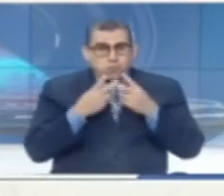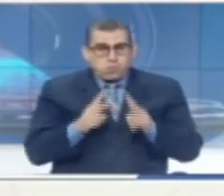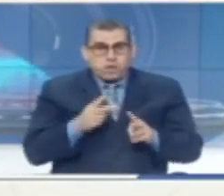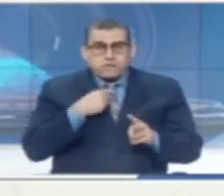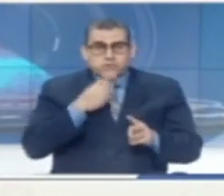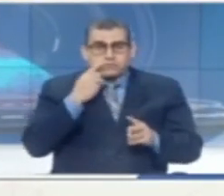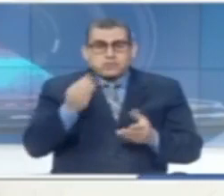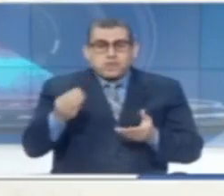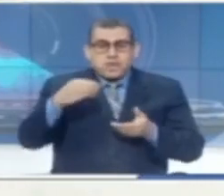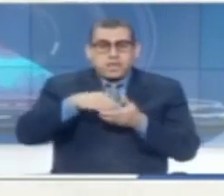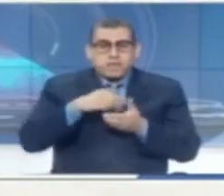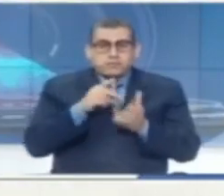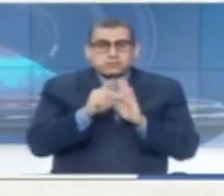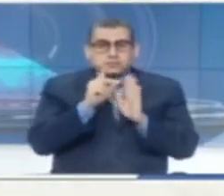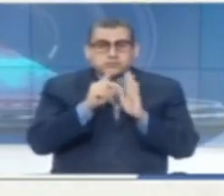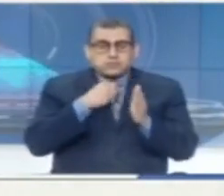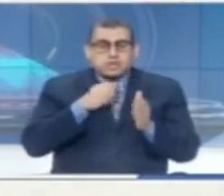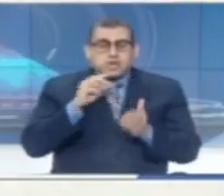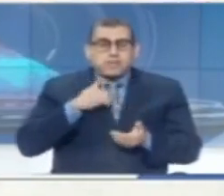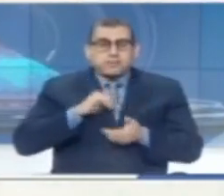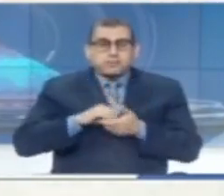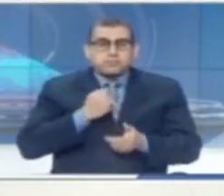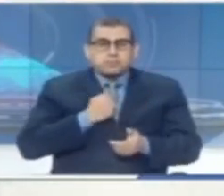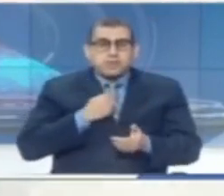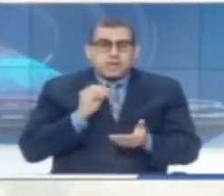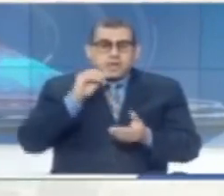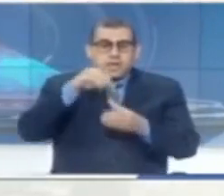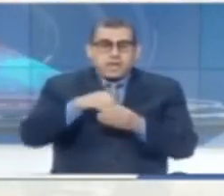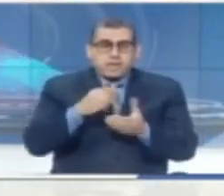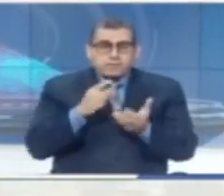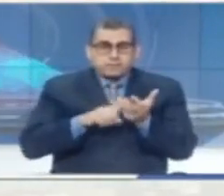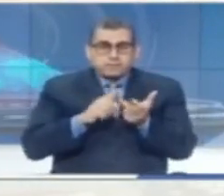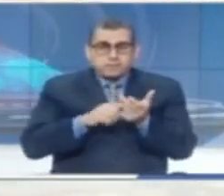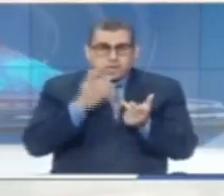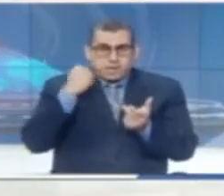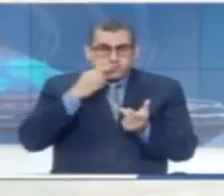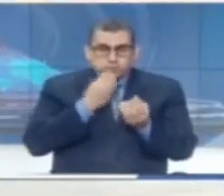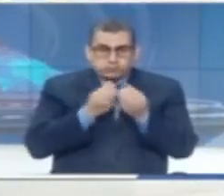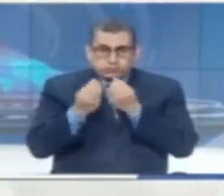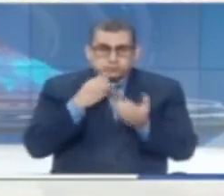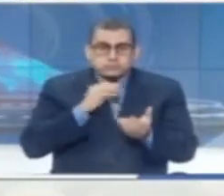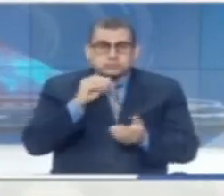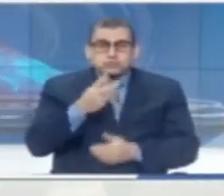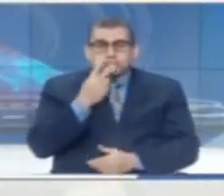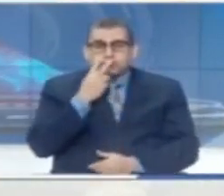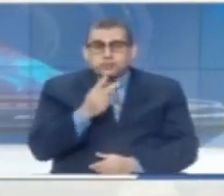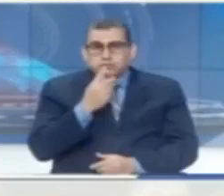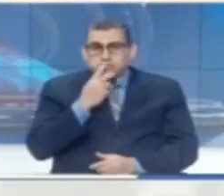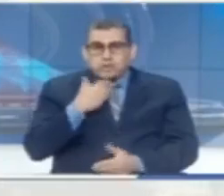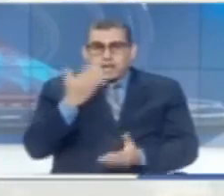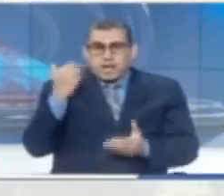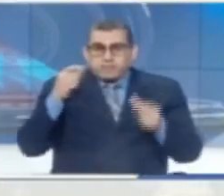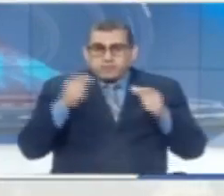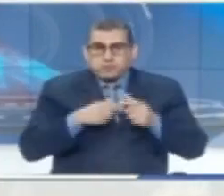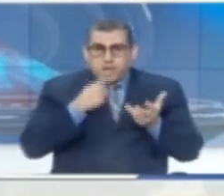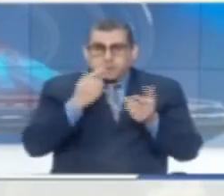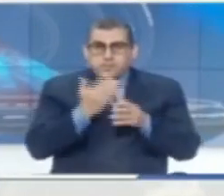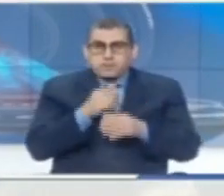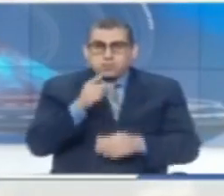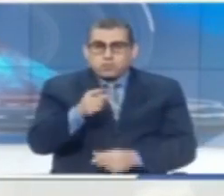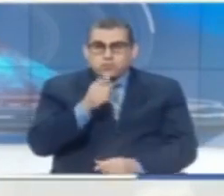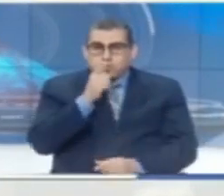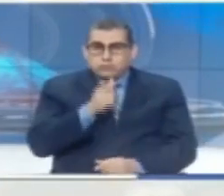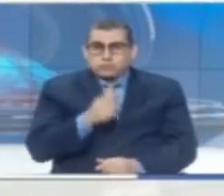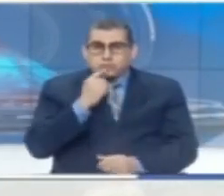على إضافة ملاحظات طهران ونقاط جديدة إلى النقاط التي تمت مناقشتها في الجولات السابقة، مشيرا